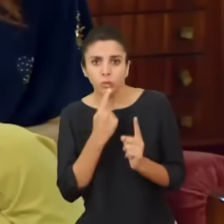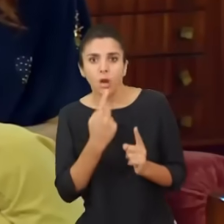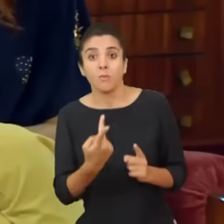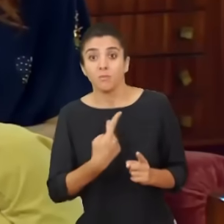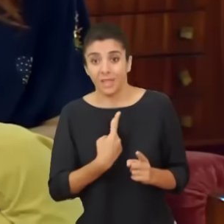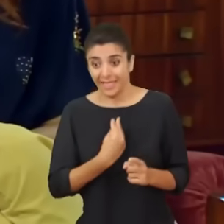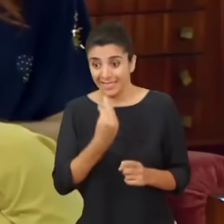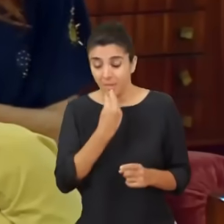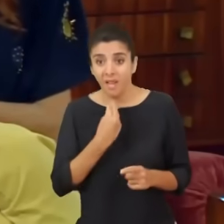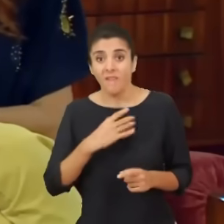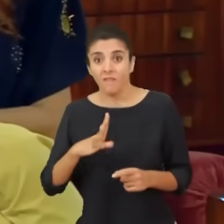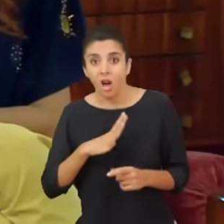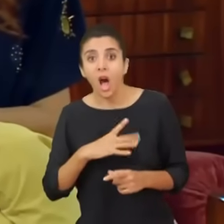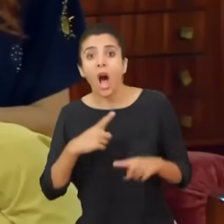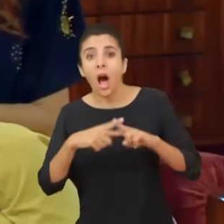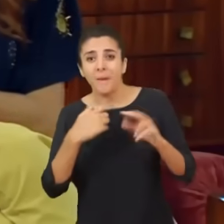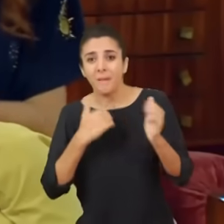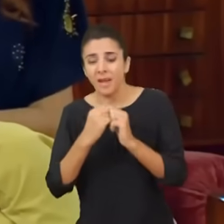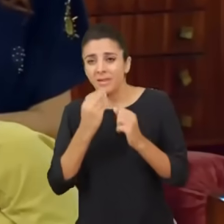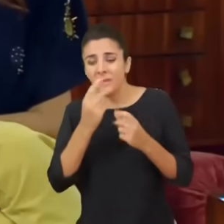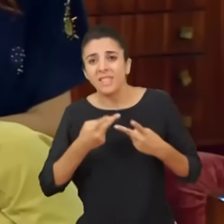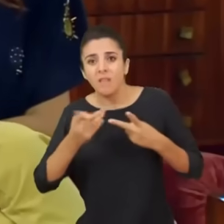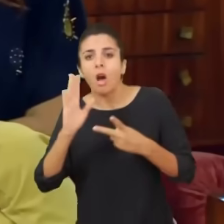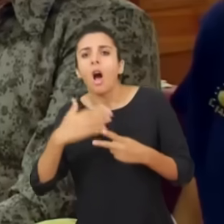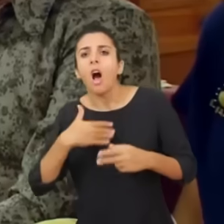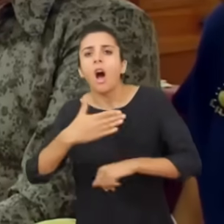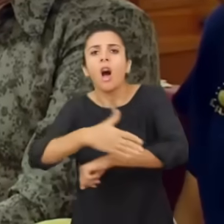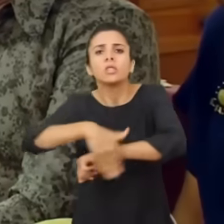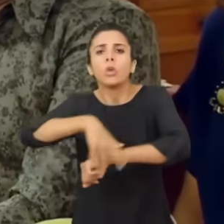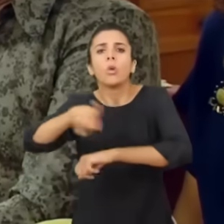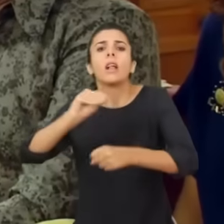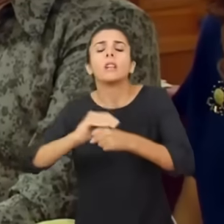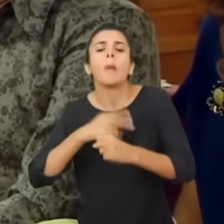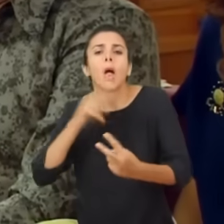Ben yemek yiyecektim. Ahmet beni yemeğe çıkarmıştı. Kapının önünde karşılaştık annemle.